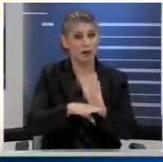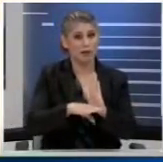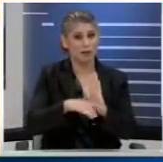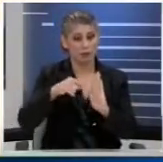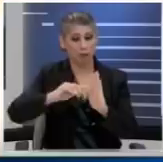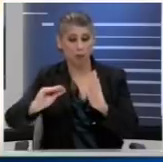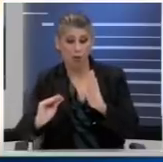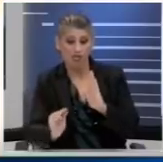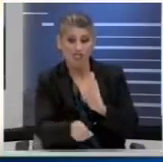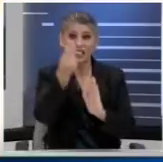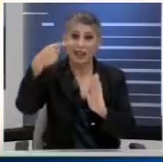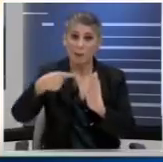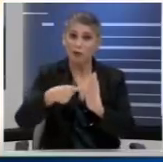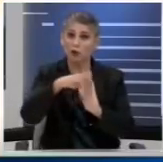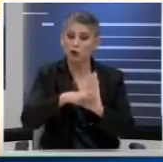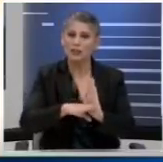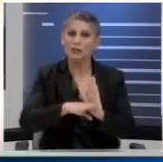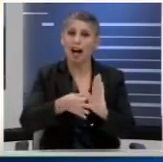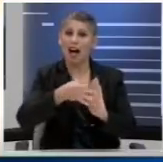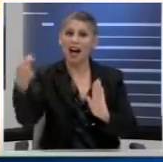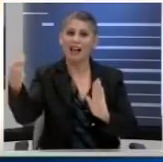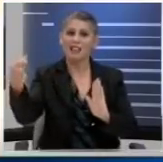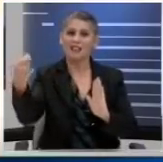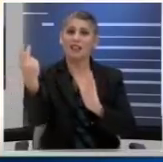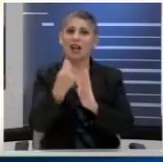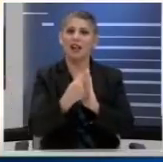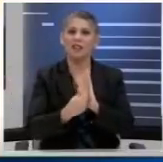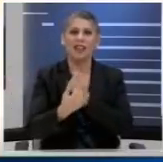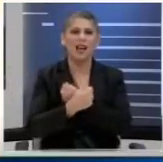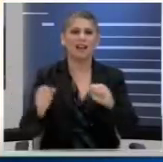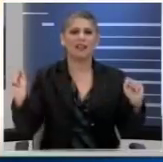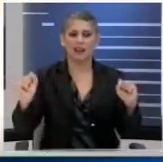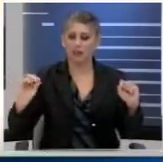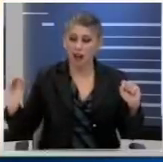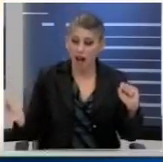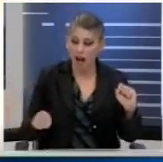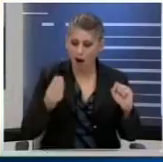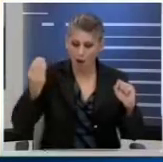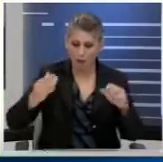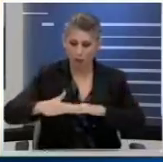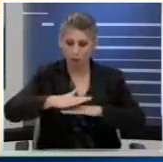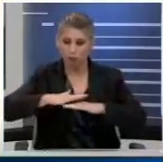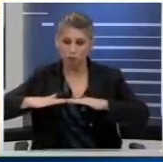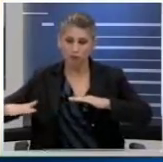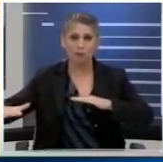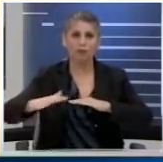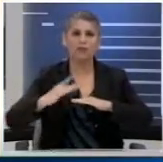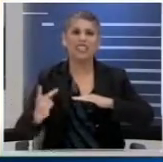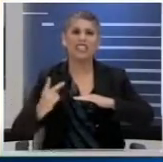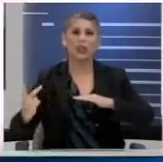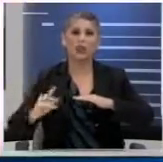γεννά άριστους και άξιους ανεξαρτήτως της ταξικής θέσης και της προέλευσης του